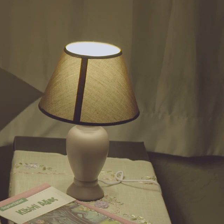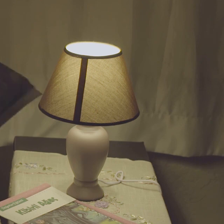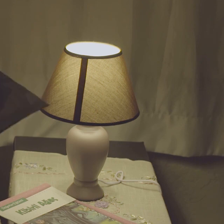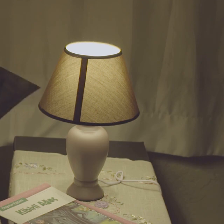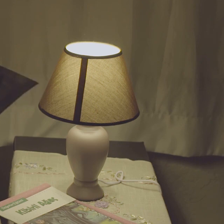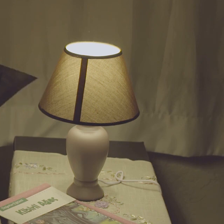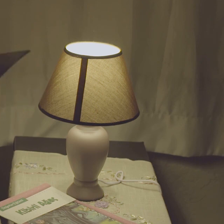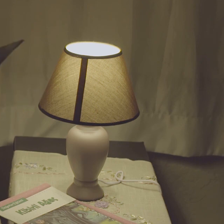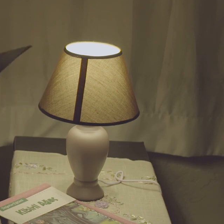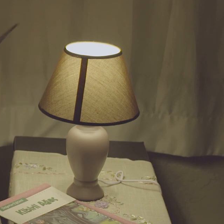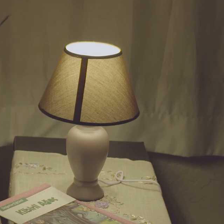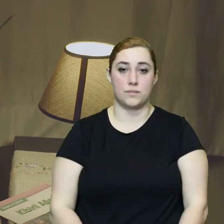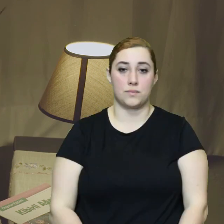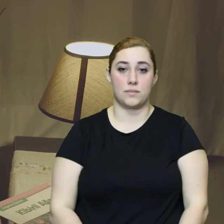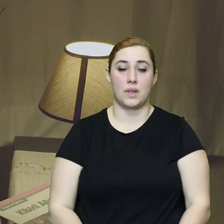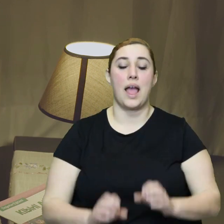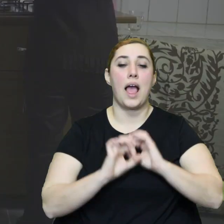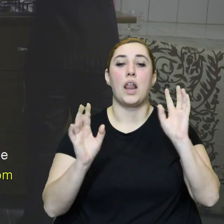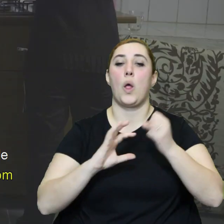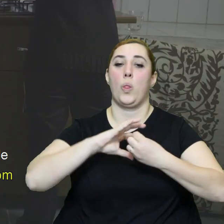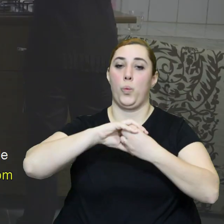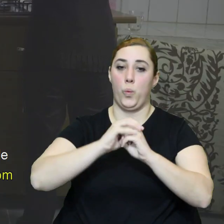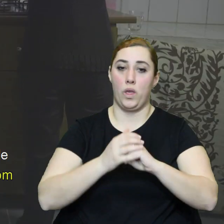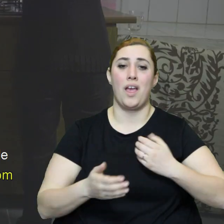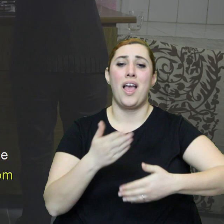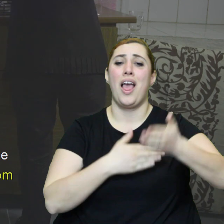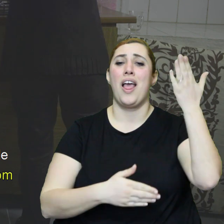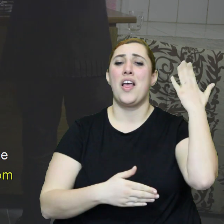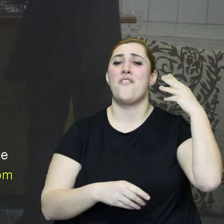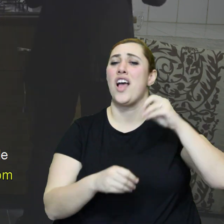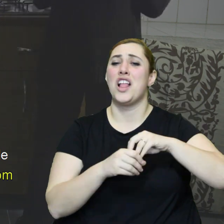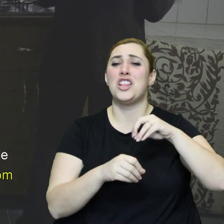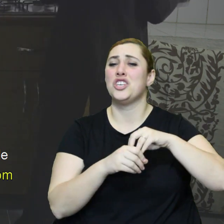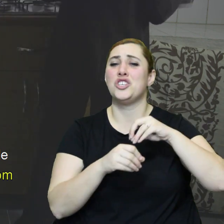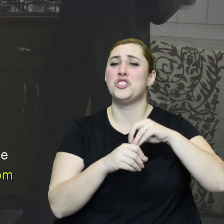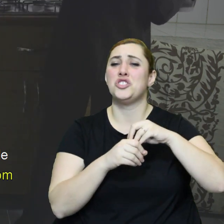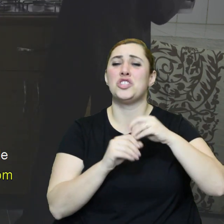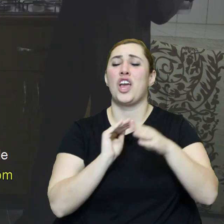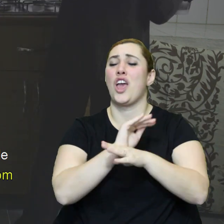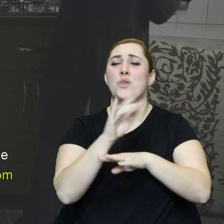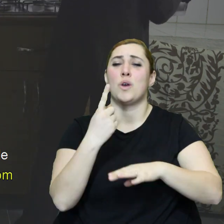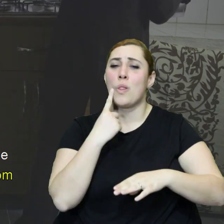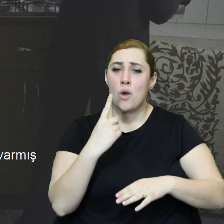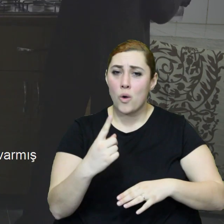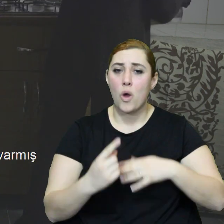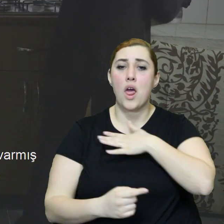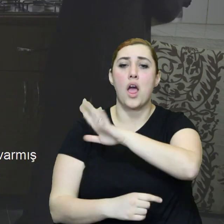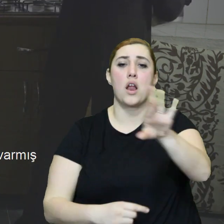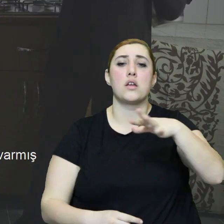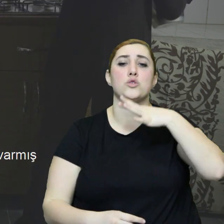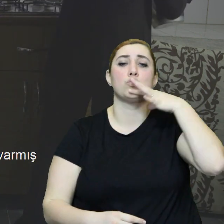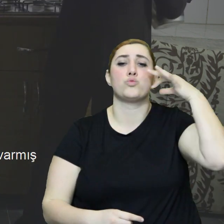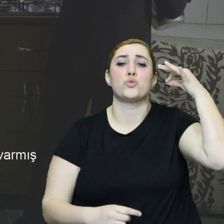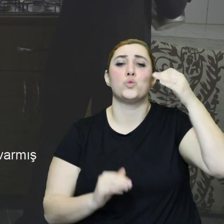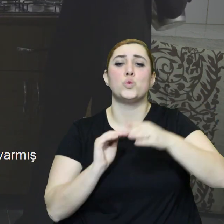seçti. Harika dünya. Evvel zaman içinde, kalbur zaman içinde, herkesin